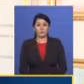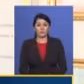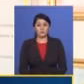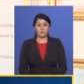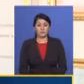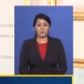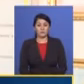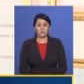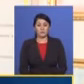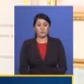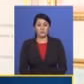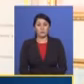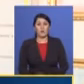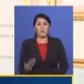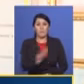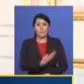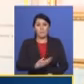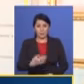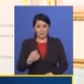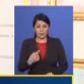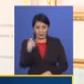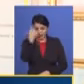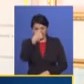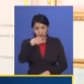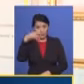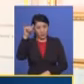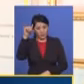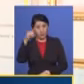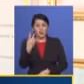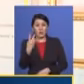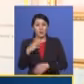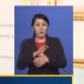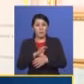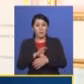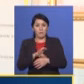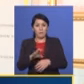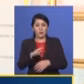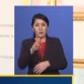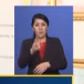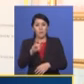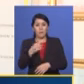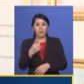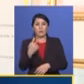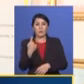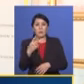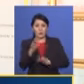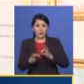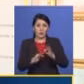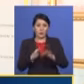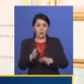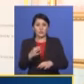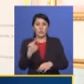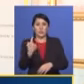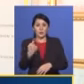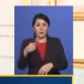казахского белоголовского это. Біз ақбас сиырдың екі түрін шығардық. Олар ақбас бай және маршал. Біріншісі тәулігіне 1000 грамм ет